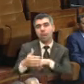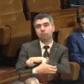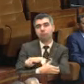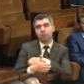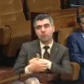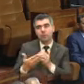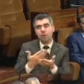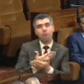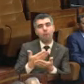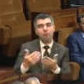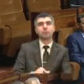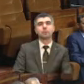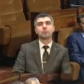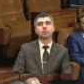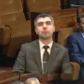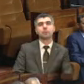المستوى الوطني.